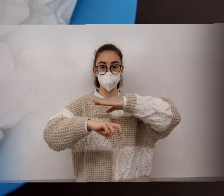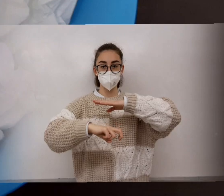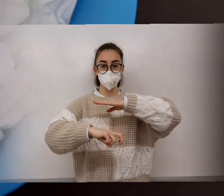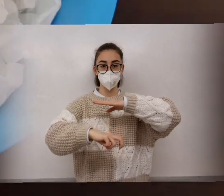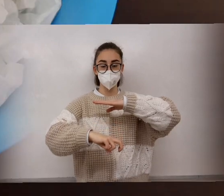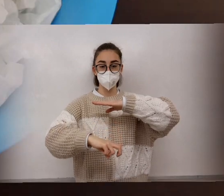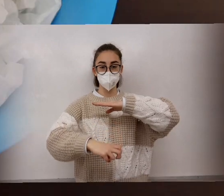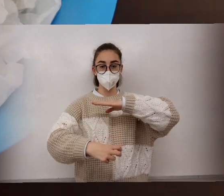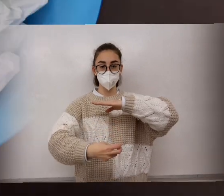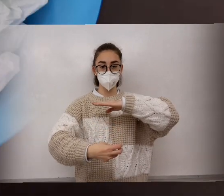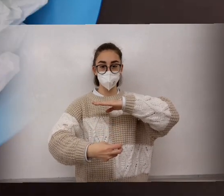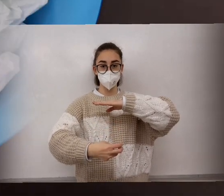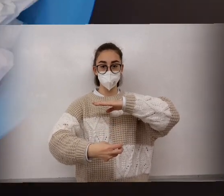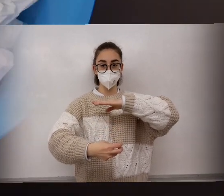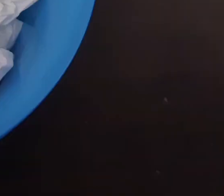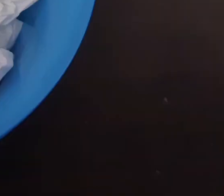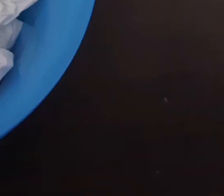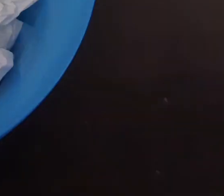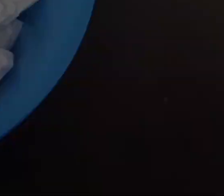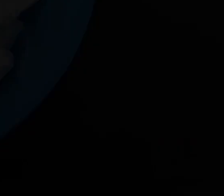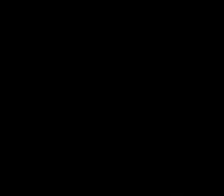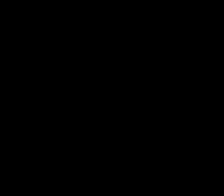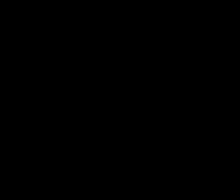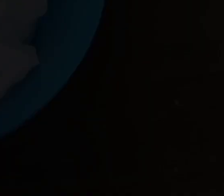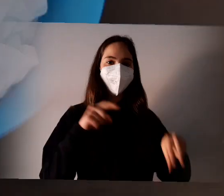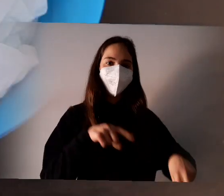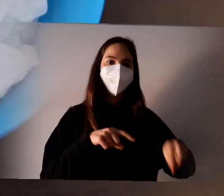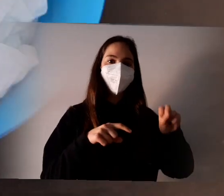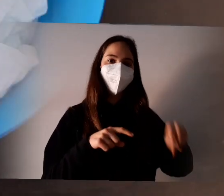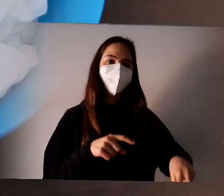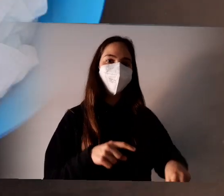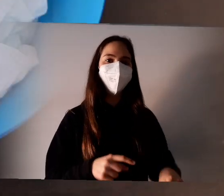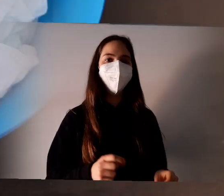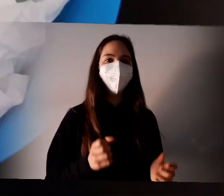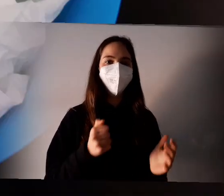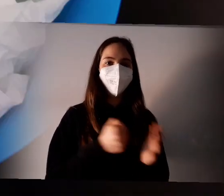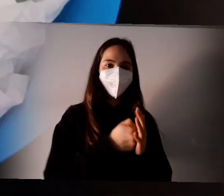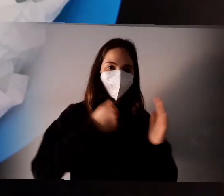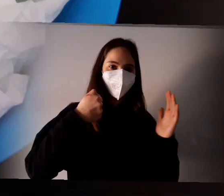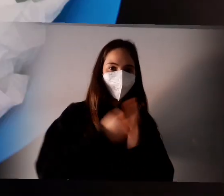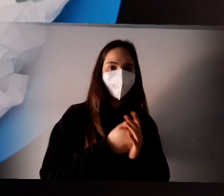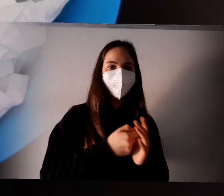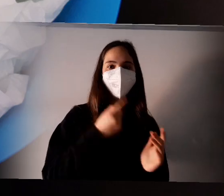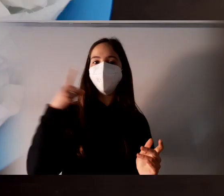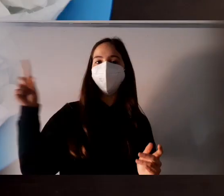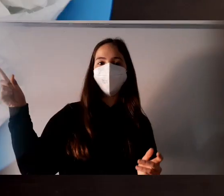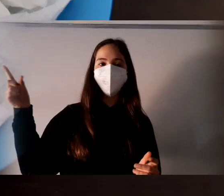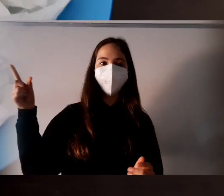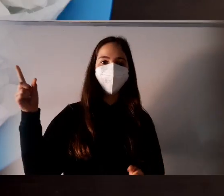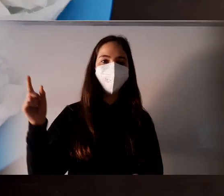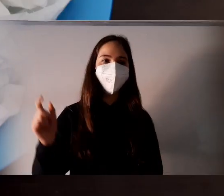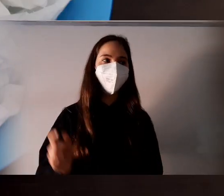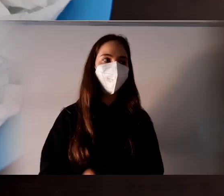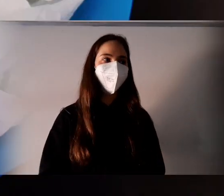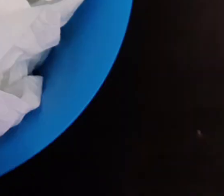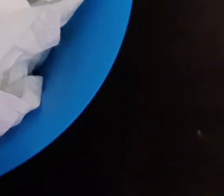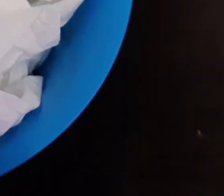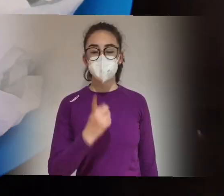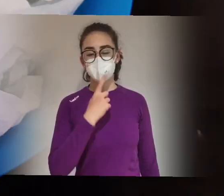literalment engolida per l'espès líquid blanc. L'altra granota, més persistent o potser més tossuda, va